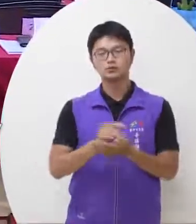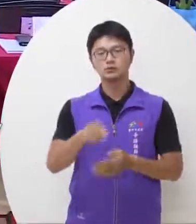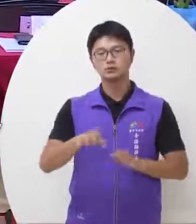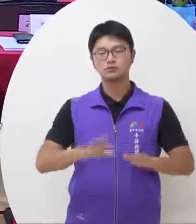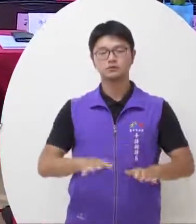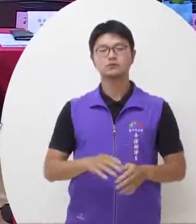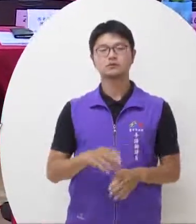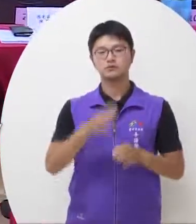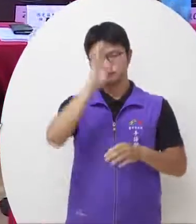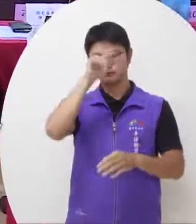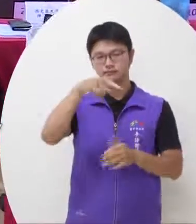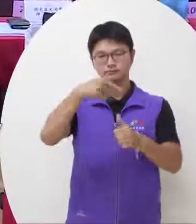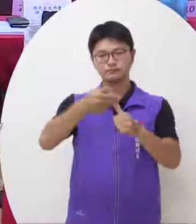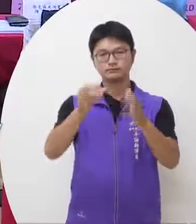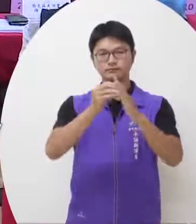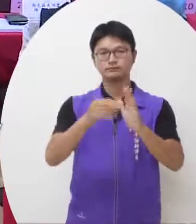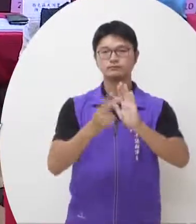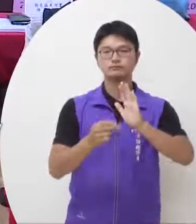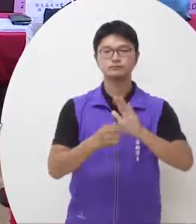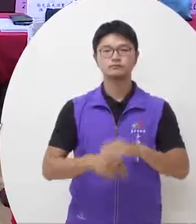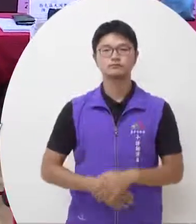明。